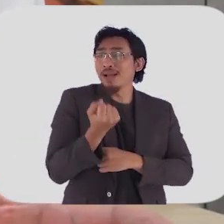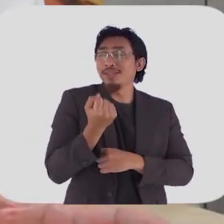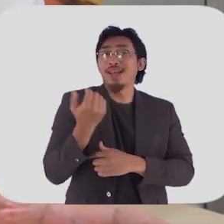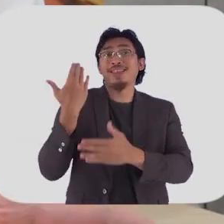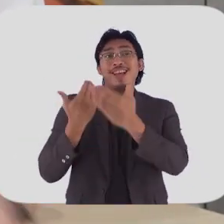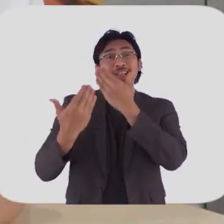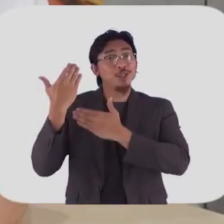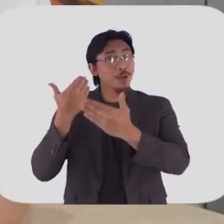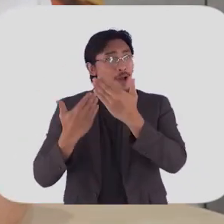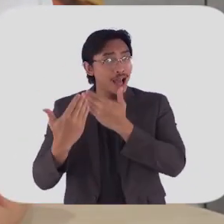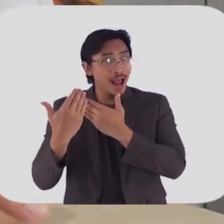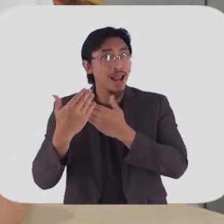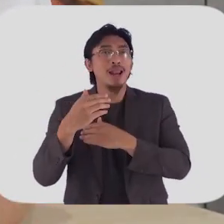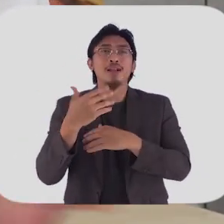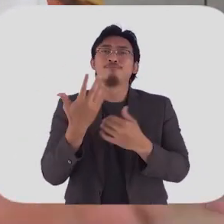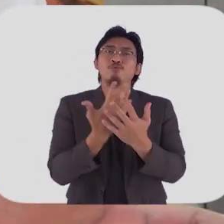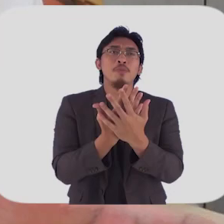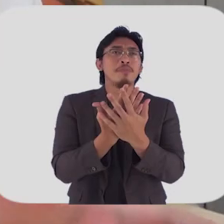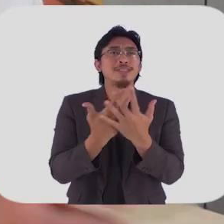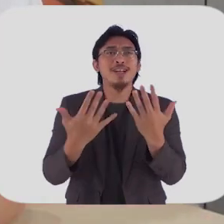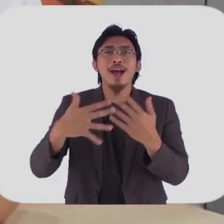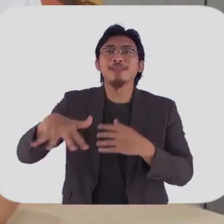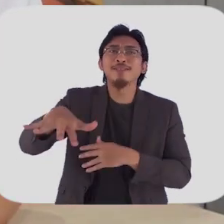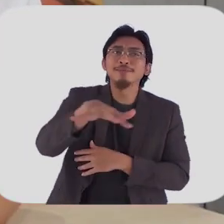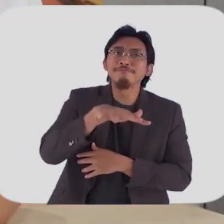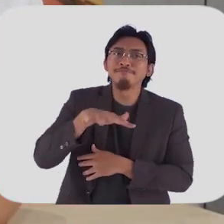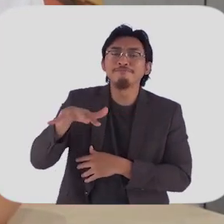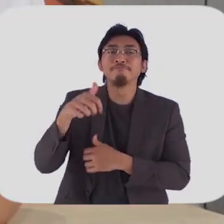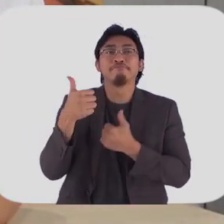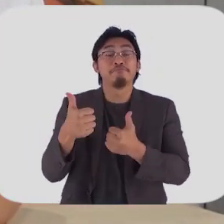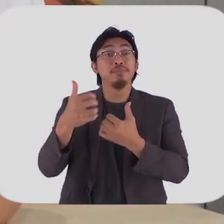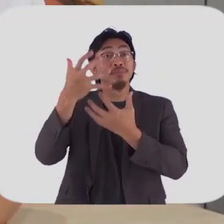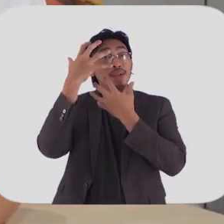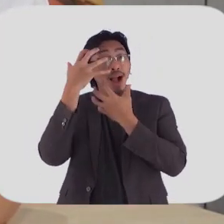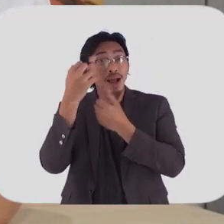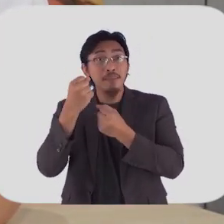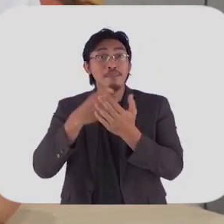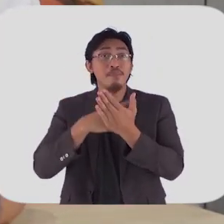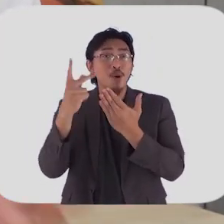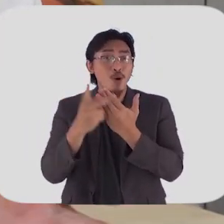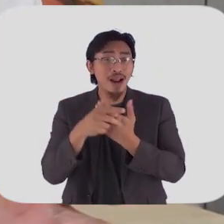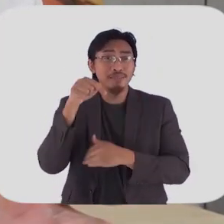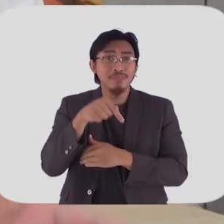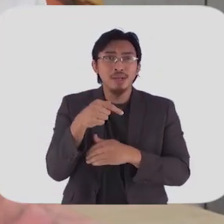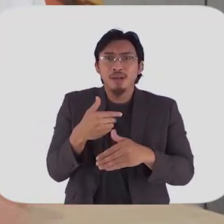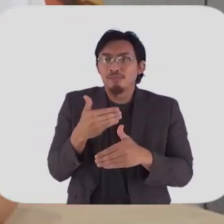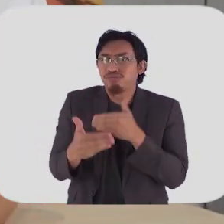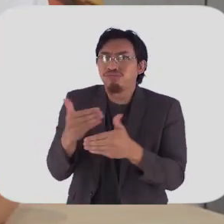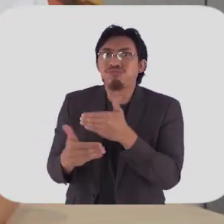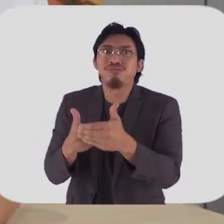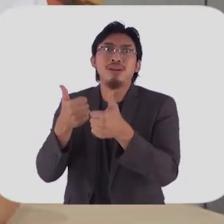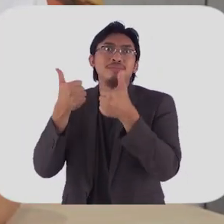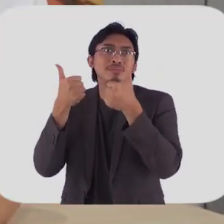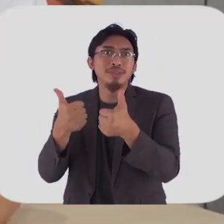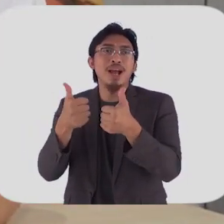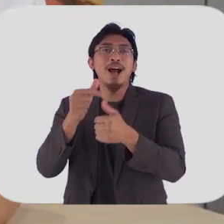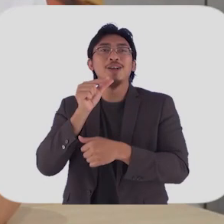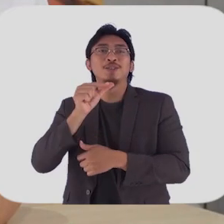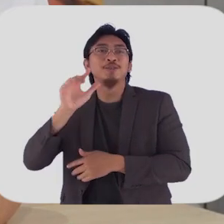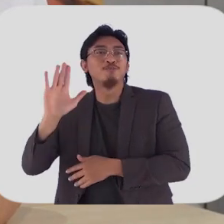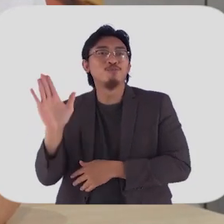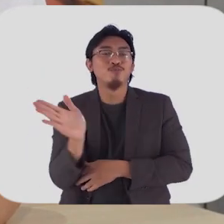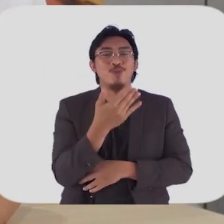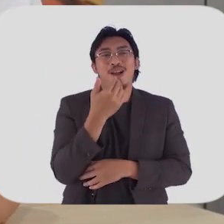tradisional tersebut, juga di masyarakat sekelilingnya. Dan harapannya bahwa program ini dapat diimplementasikan juga